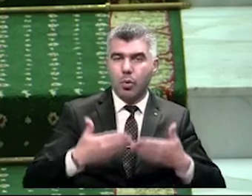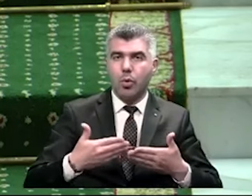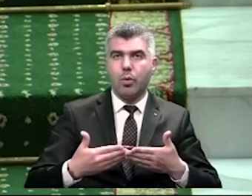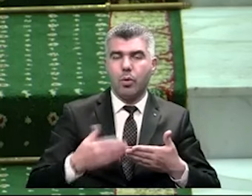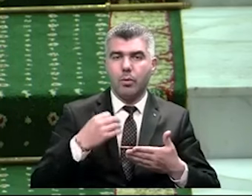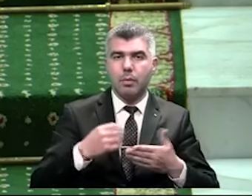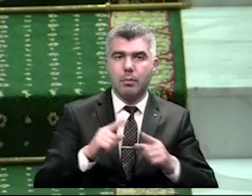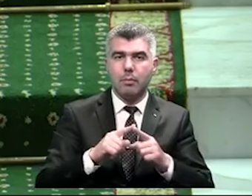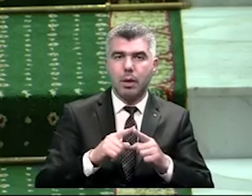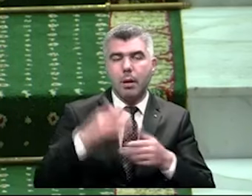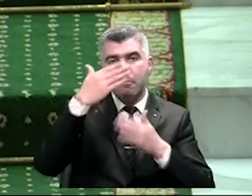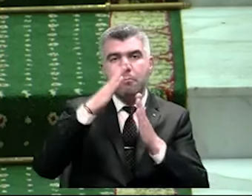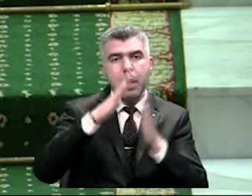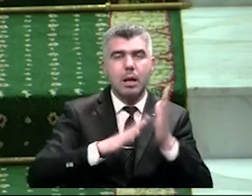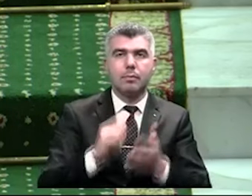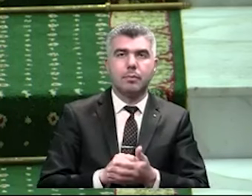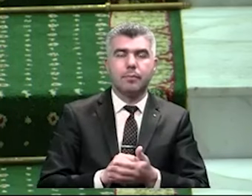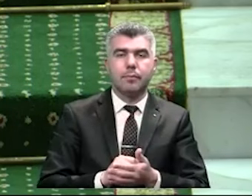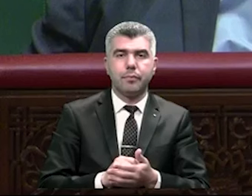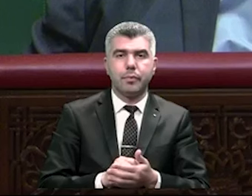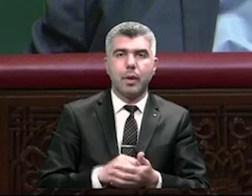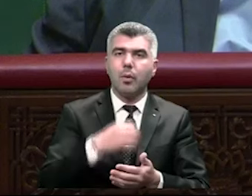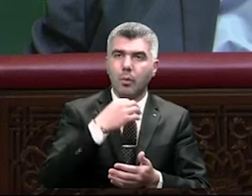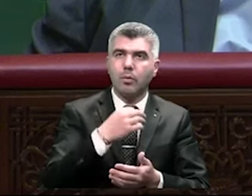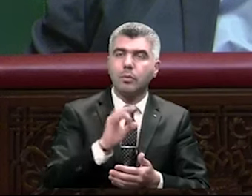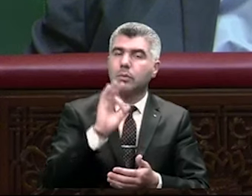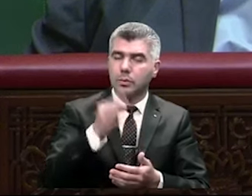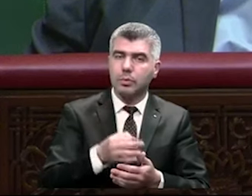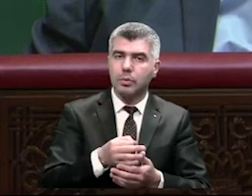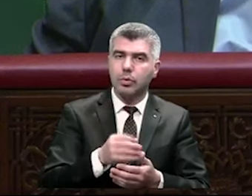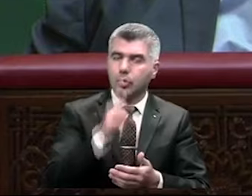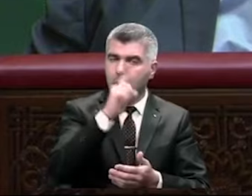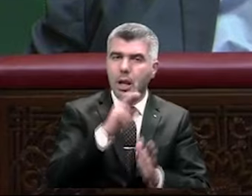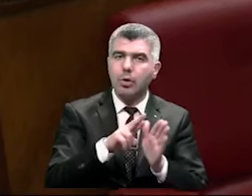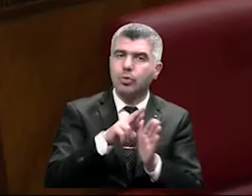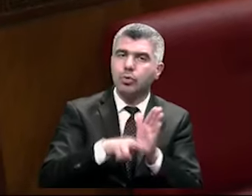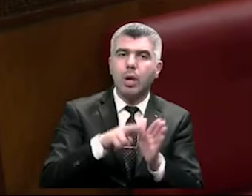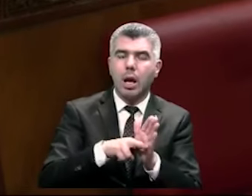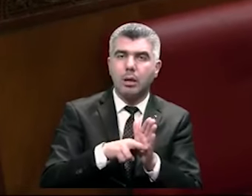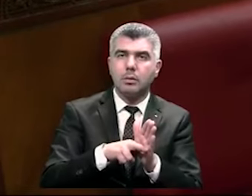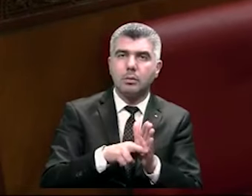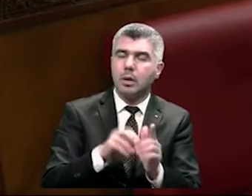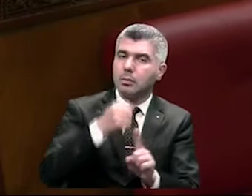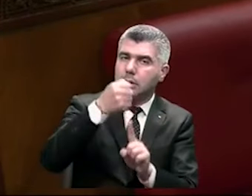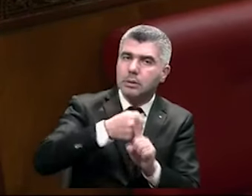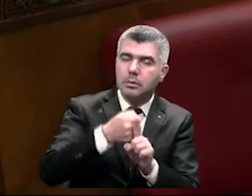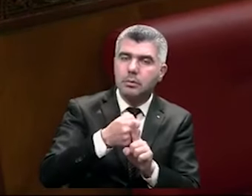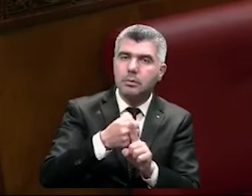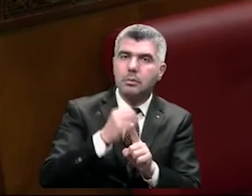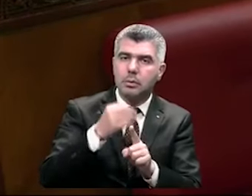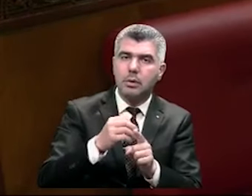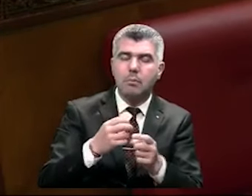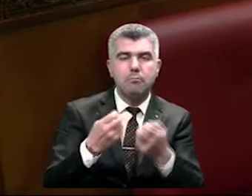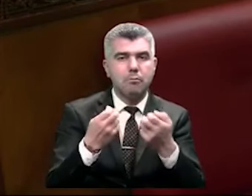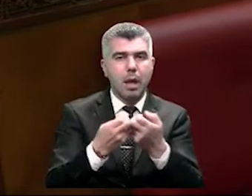ديال البلاد ديالنا ولكن هذا مايمنعش بانه ه الجهات هذه خصنا نعمل باش نقوي على